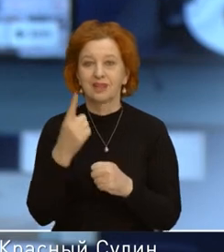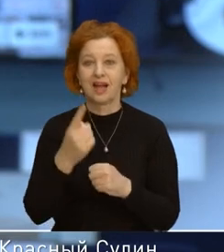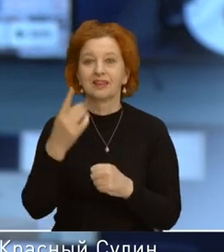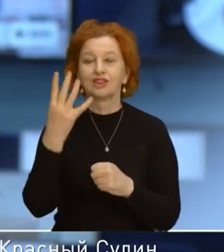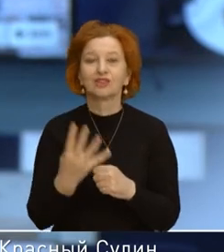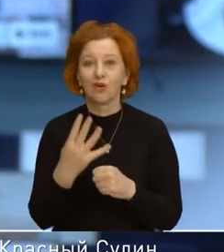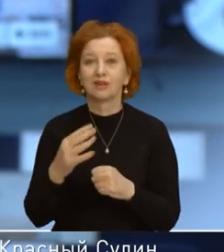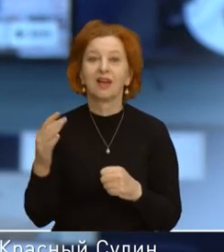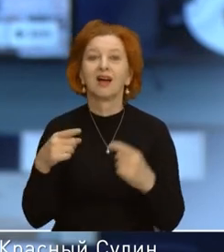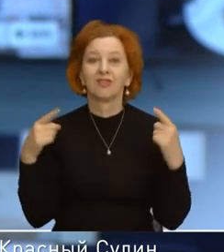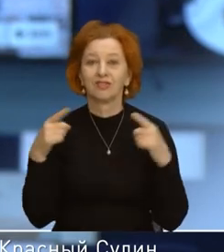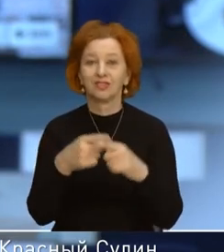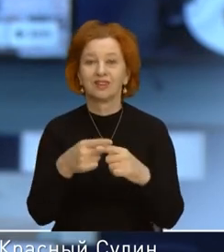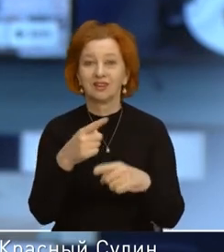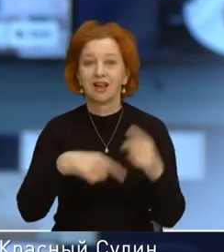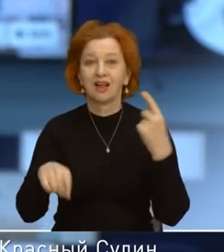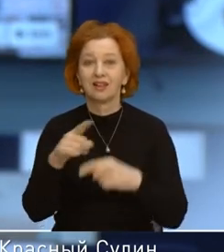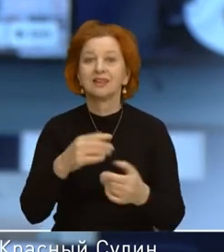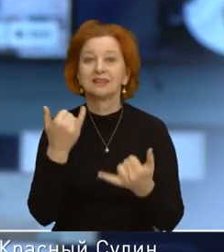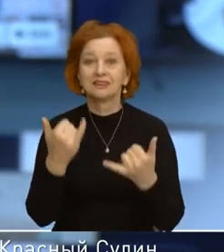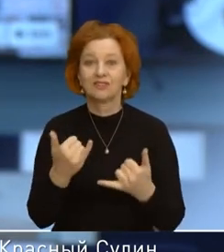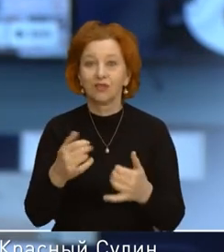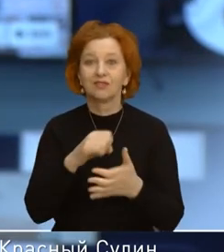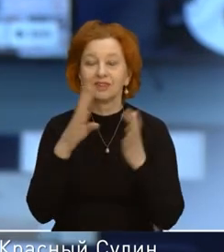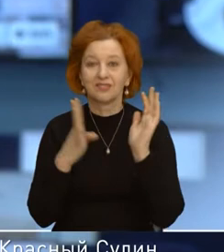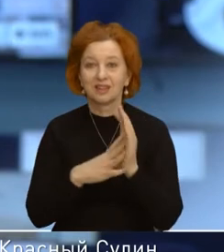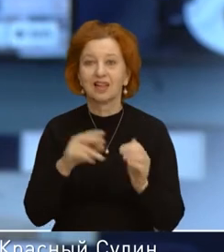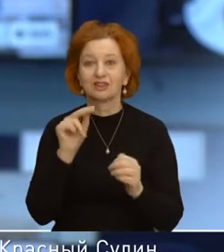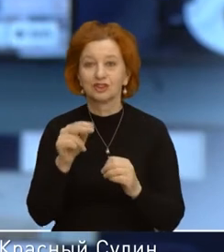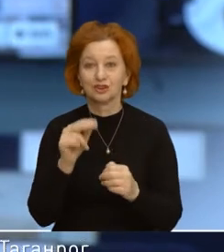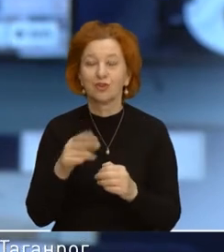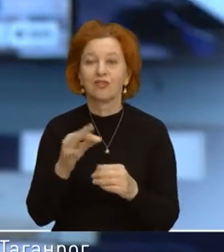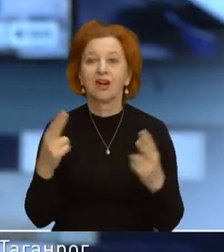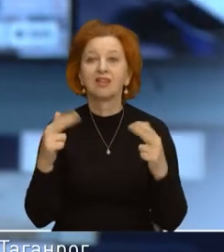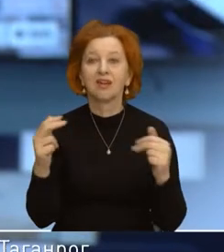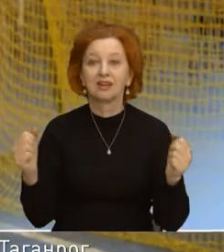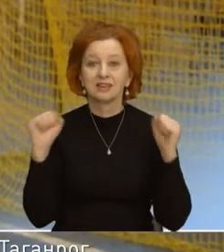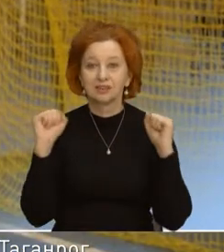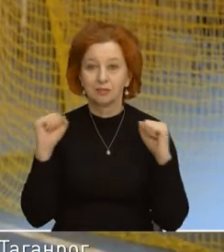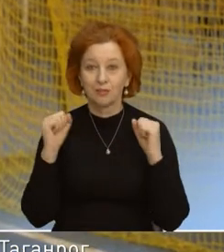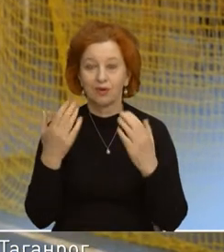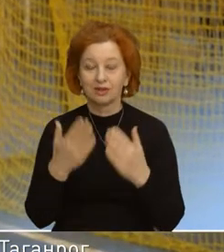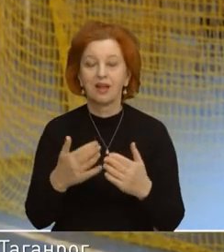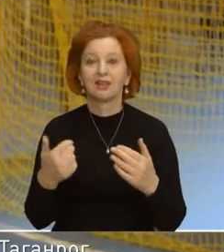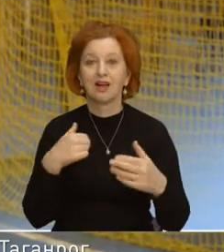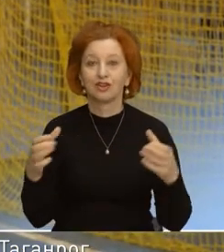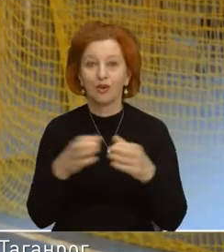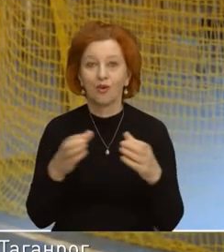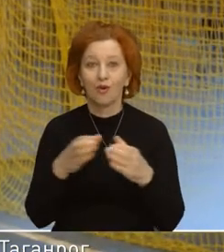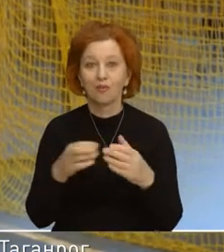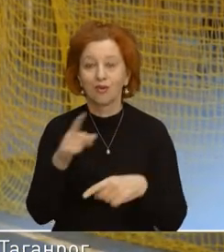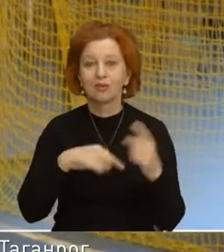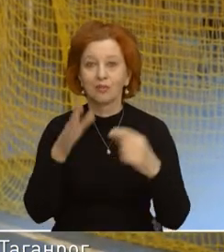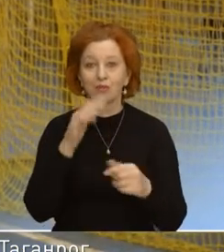1/4 финала Кубка России по гандболу состоится сегодня в 19 часов во Дворце спорта Донской столицы. Наша команда сразится